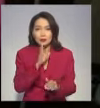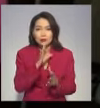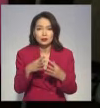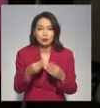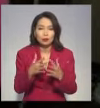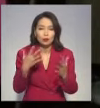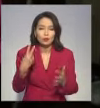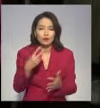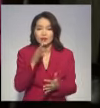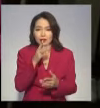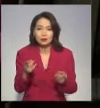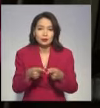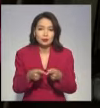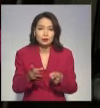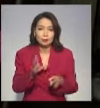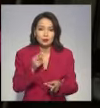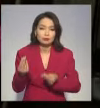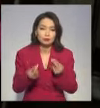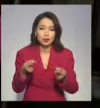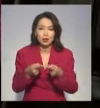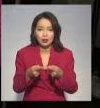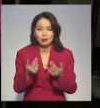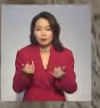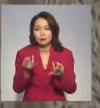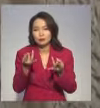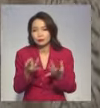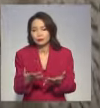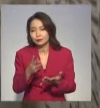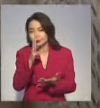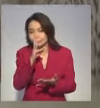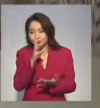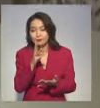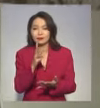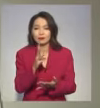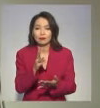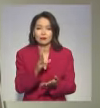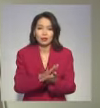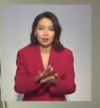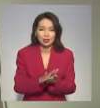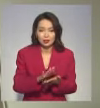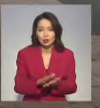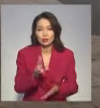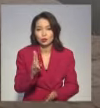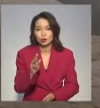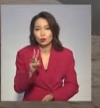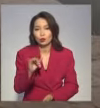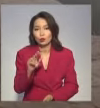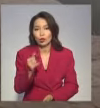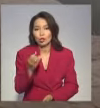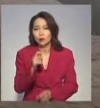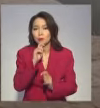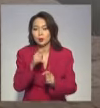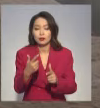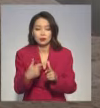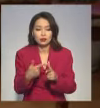съемным квартирам. Приходилось оплачивать аренду и питаться на скромную зарплату санитарки, рассказывает Кенжегуль Мукашева. Подарок она называет настоящим